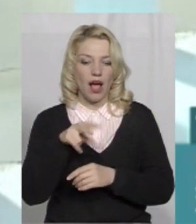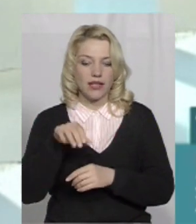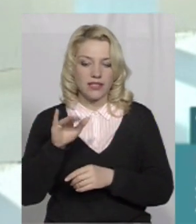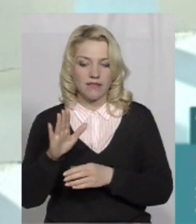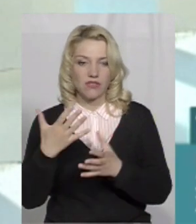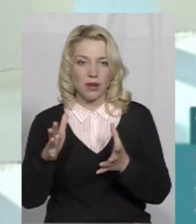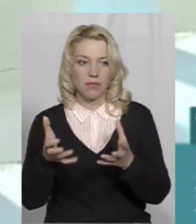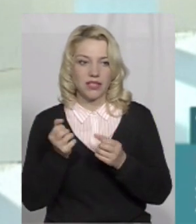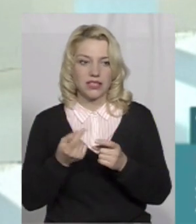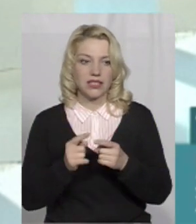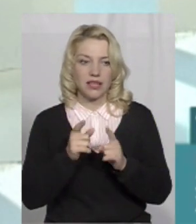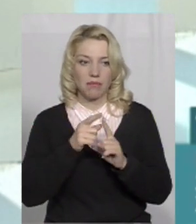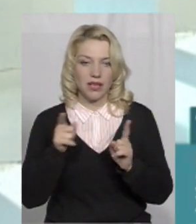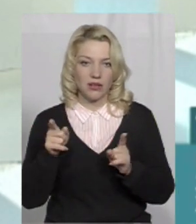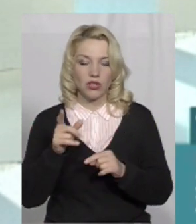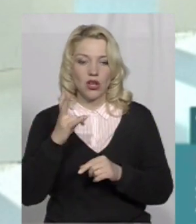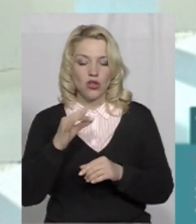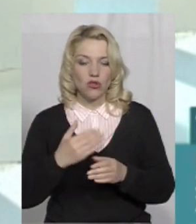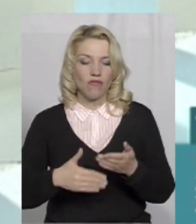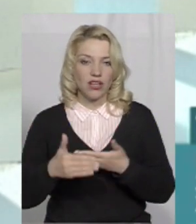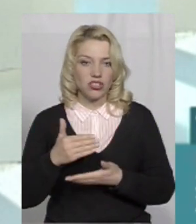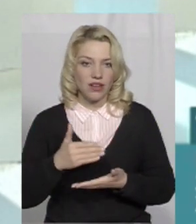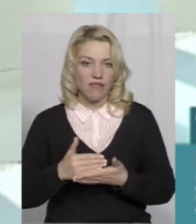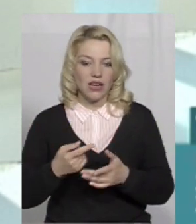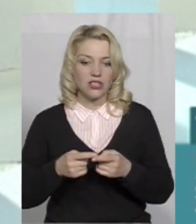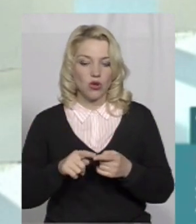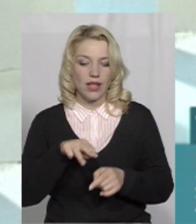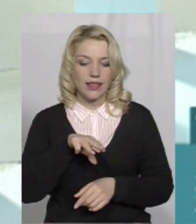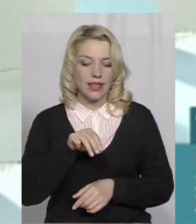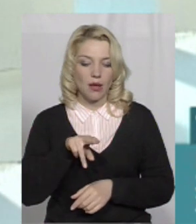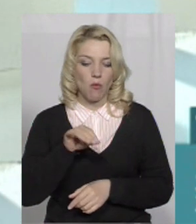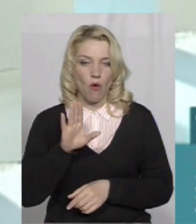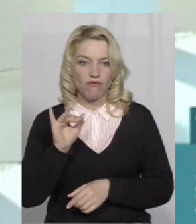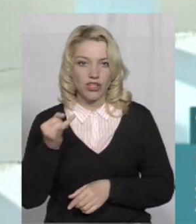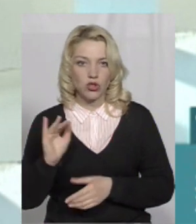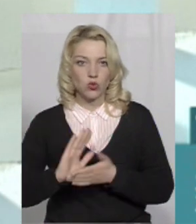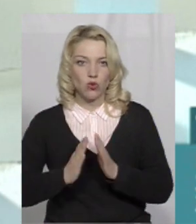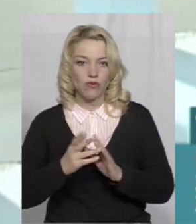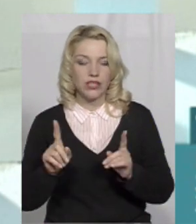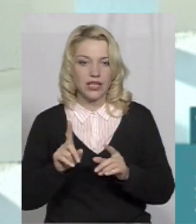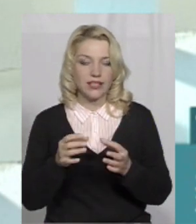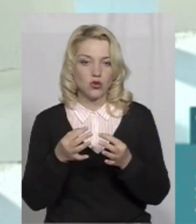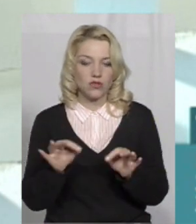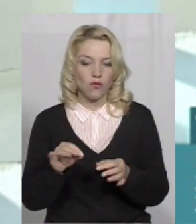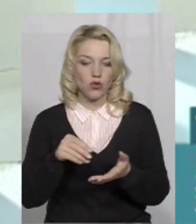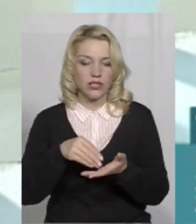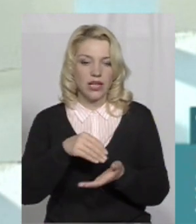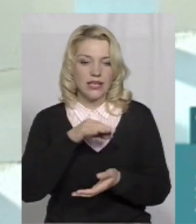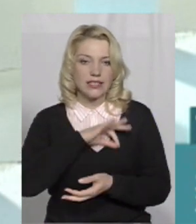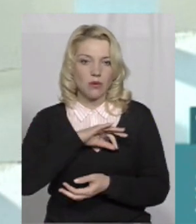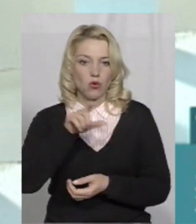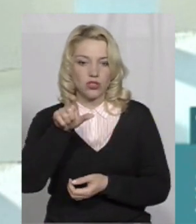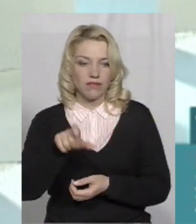прийнялося за цей період, але врешті-решт ось цього типового договору, який дозволить споживачеві все ж таки,